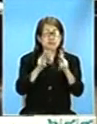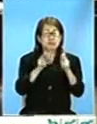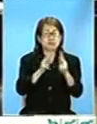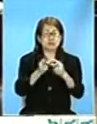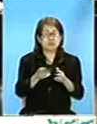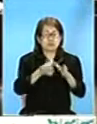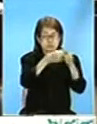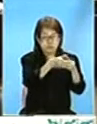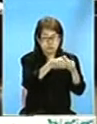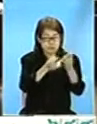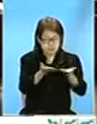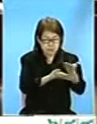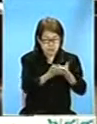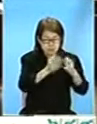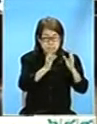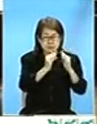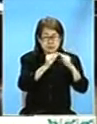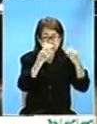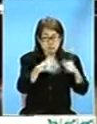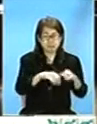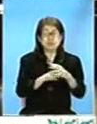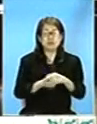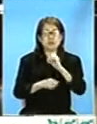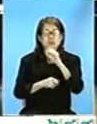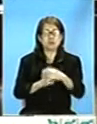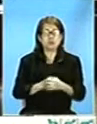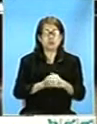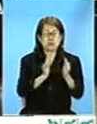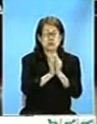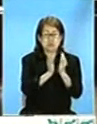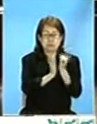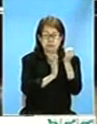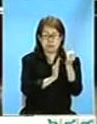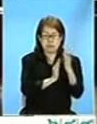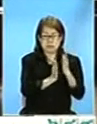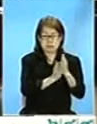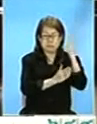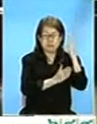ไปประชุมกันและมีมติยืนยันด้วยเสียงเป็นเอกฉัน